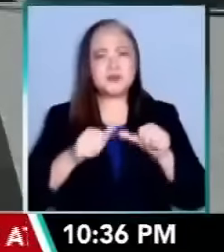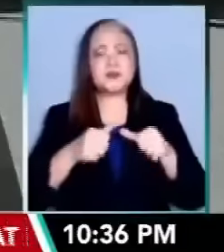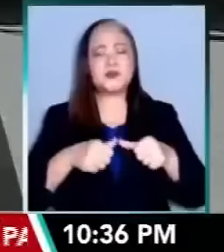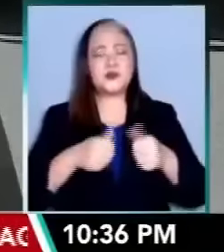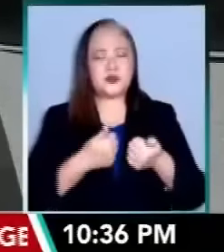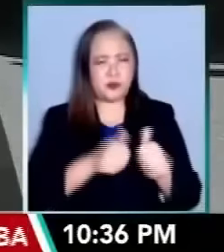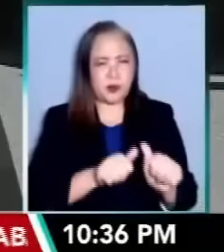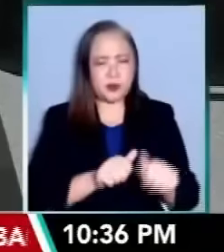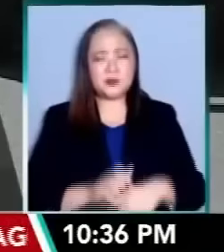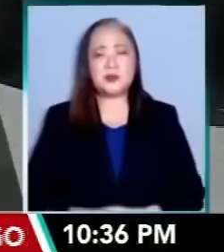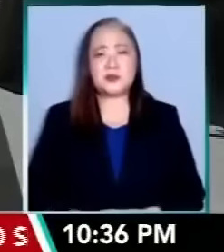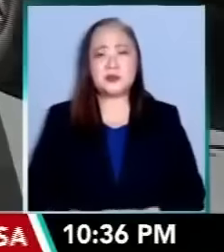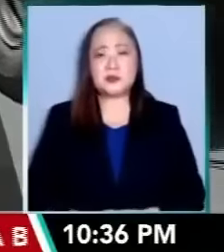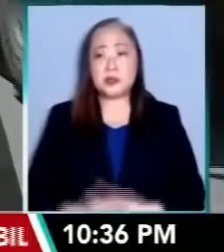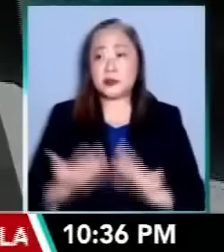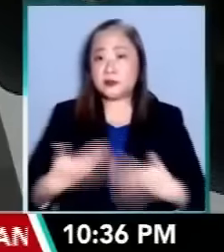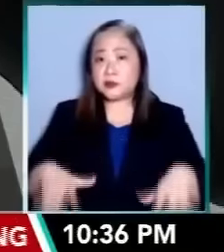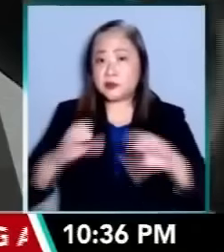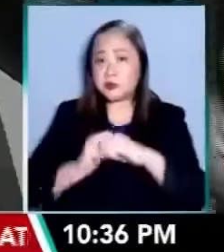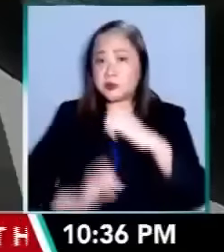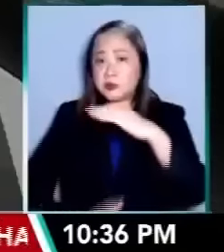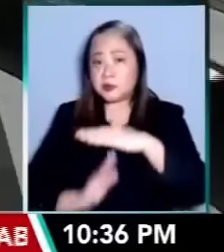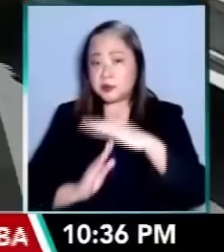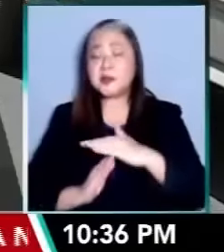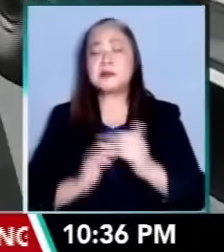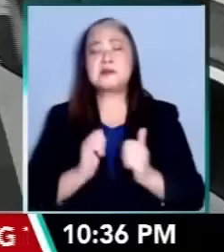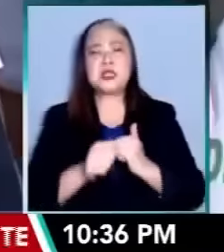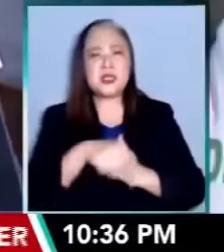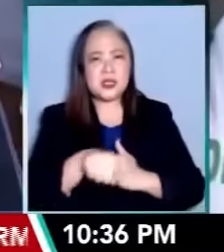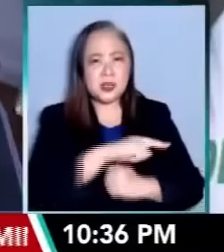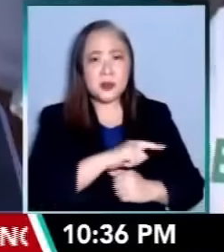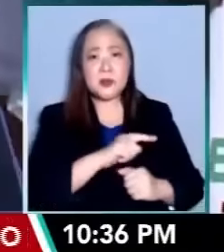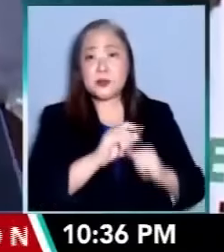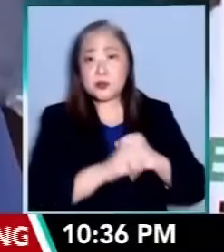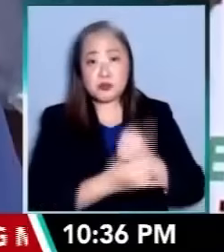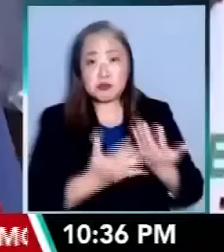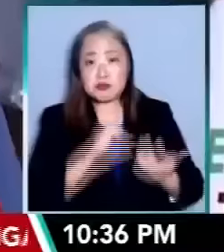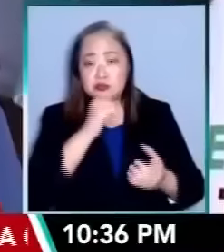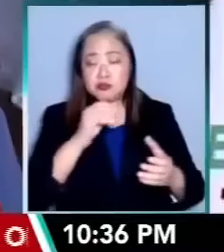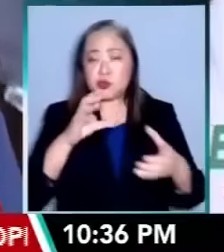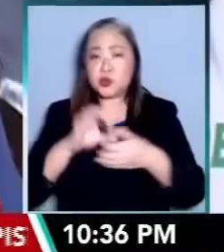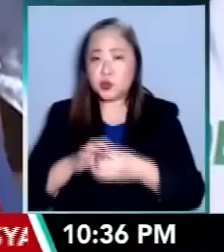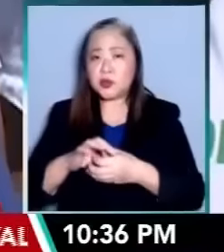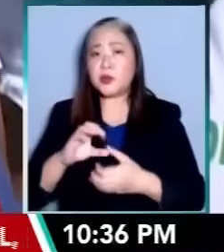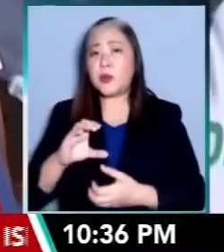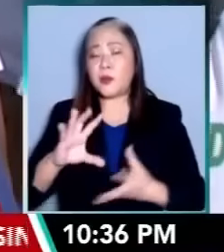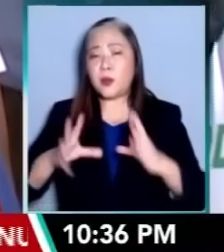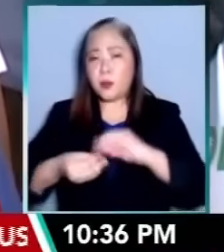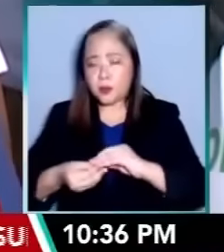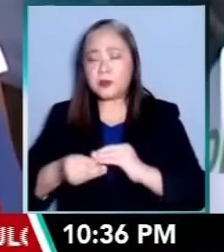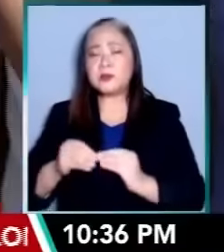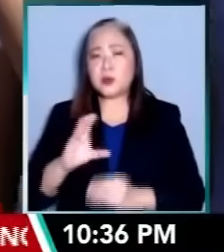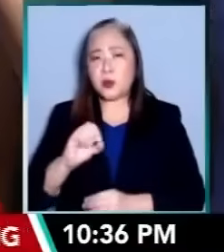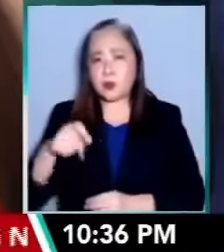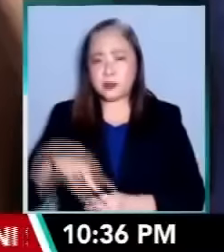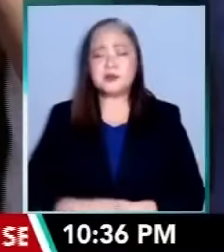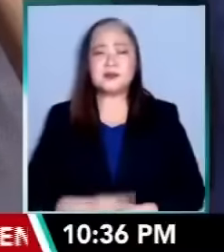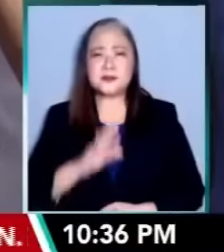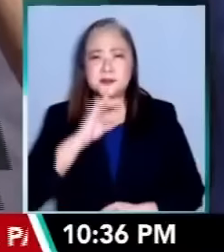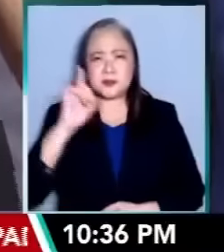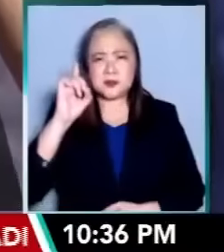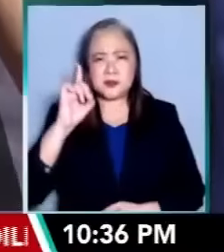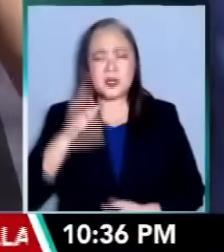Paglipas ng deadline, ituturing ng Colorum ang mga unconsolidated jeepney. Kinatatakot natin na magkaroon ng transport crisis. Pag nawala